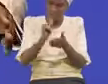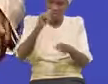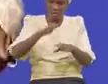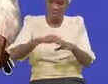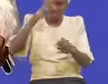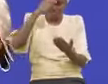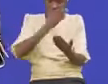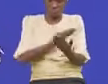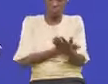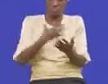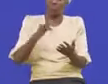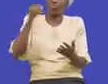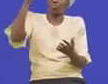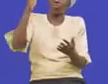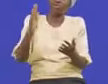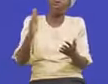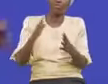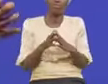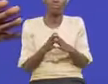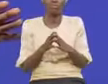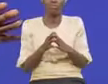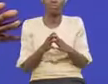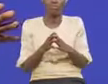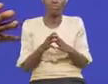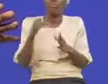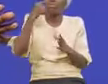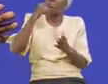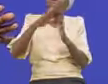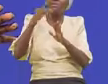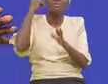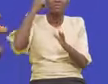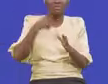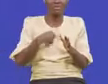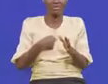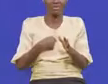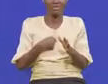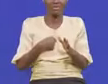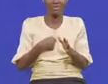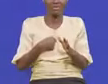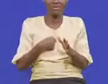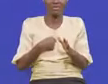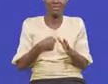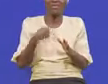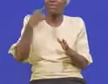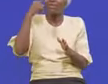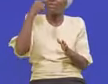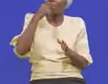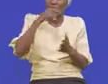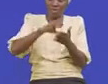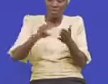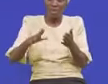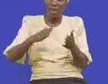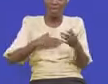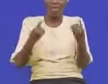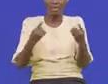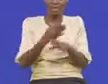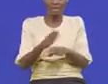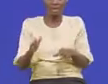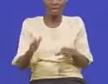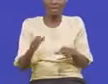Ɖe ko maxɔ Mawu vi la dzi ase. Ame si ku ɖe tanye. Be wòatsɔ nye nu vɔ katã